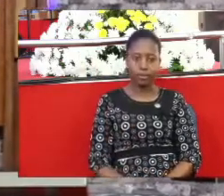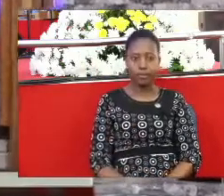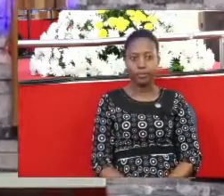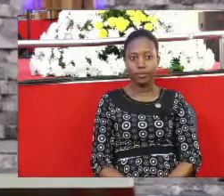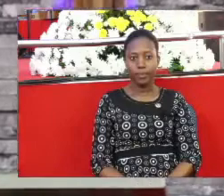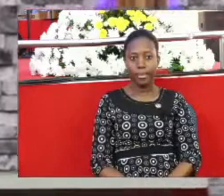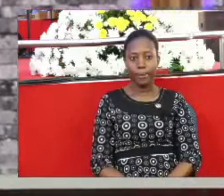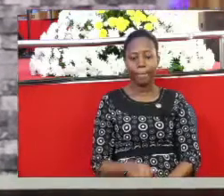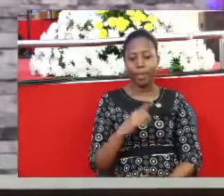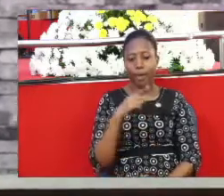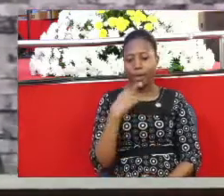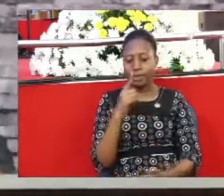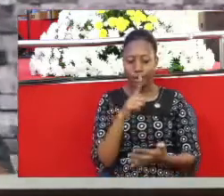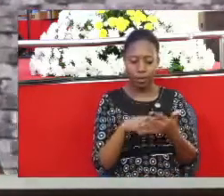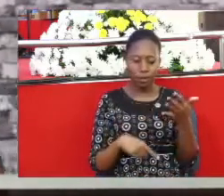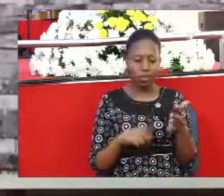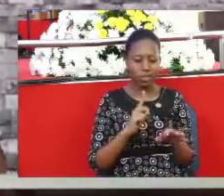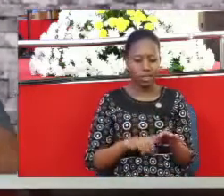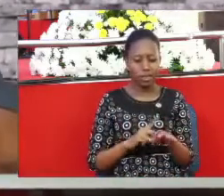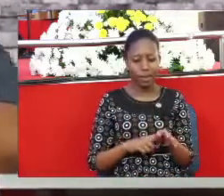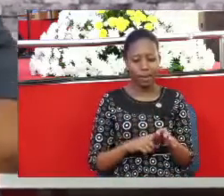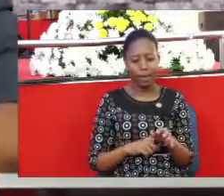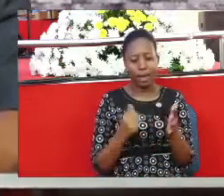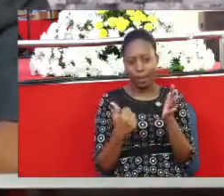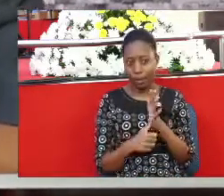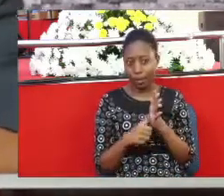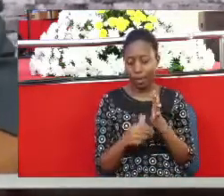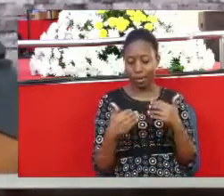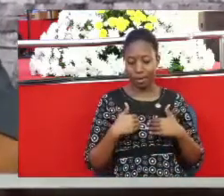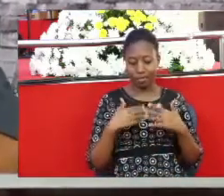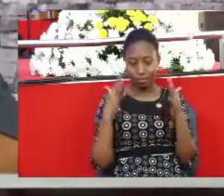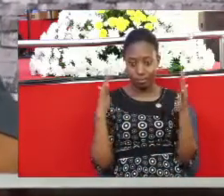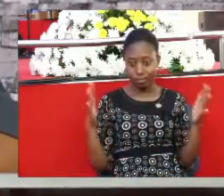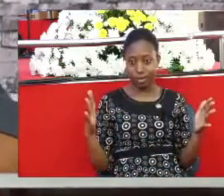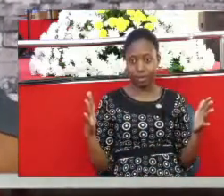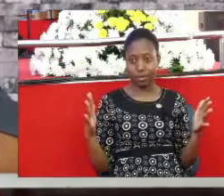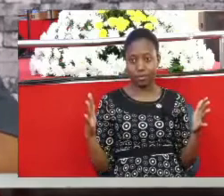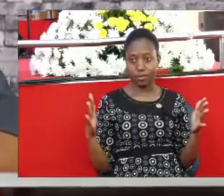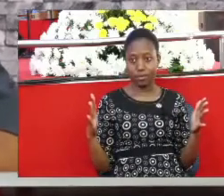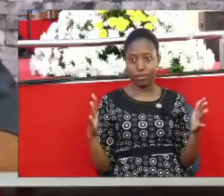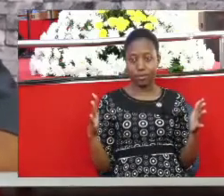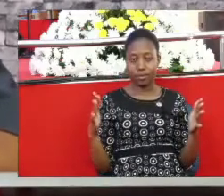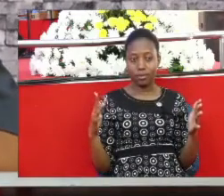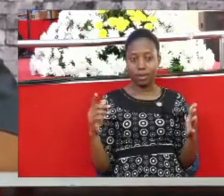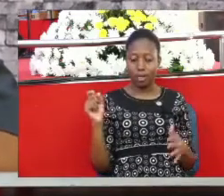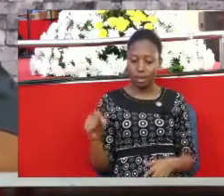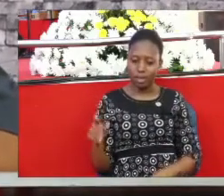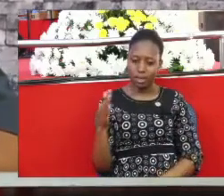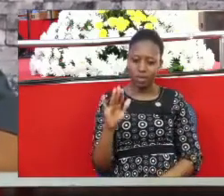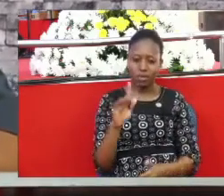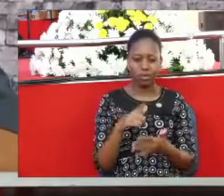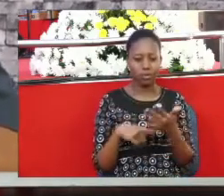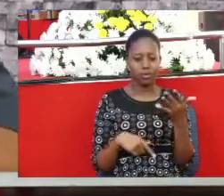Nilikuambia ukiwa na shida kubwa mwambie jirani yako mbegu yako ni gani. Unajua mbegu